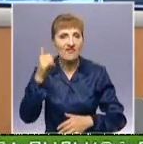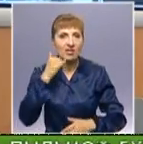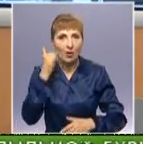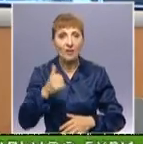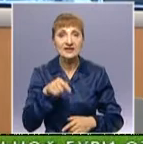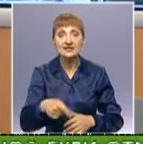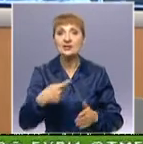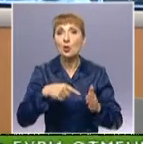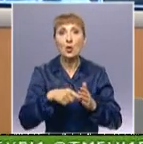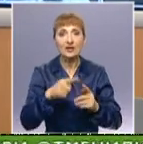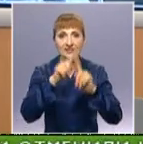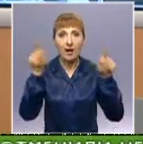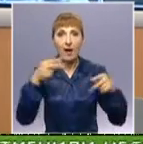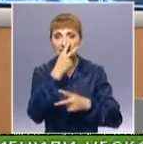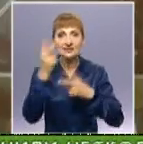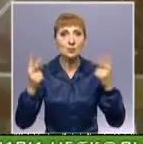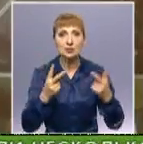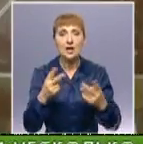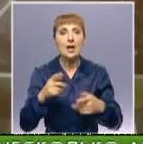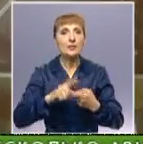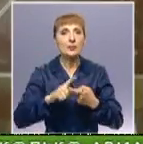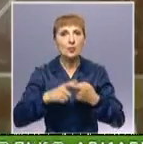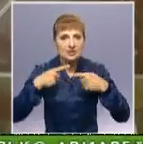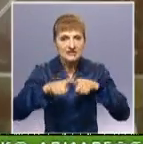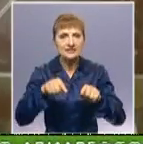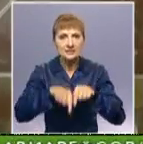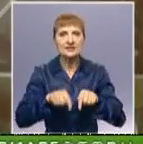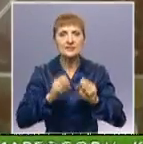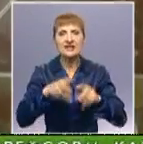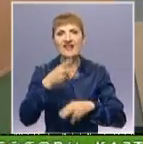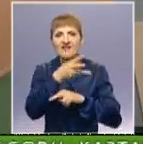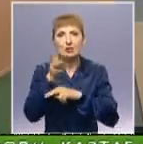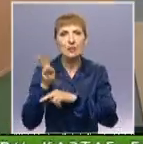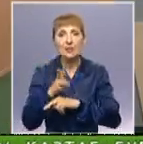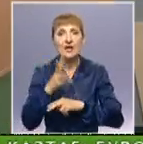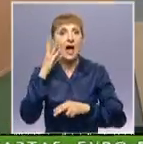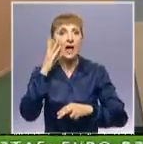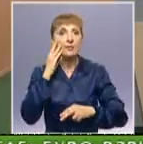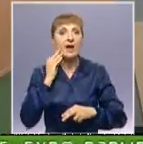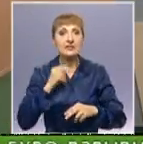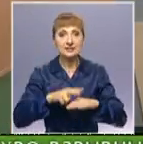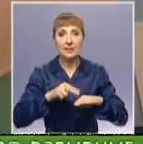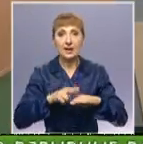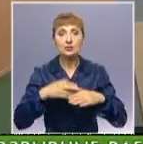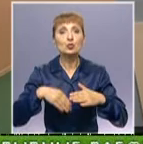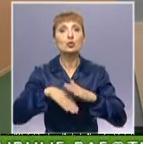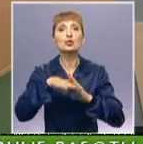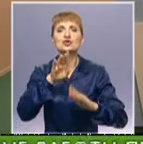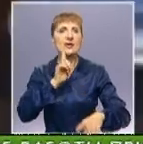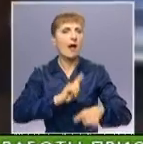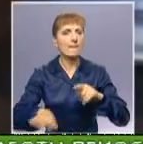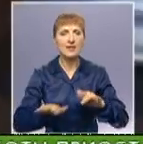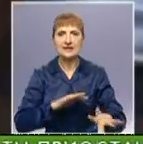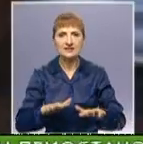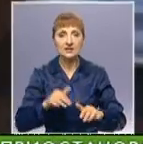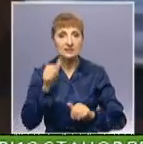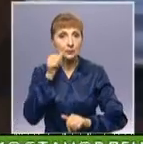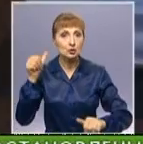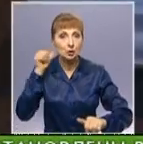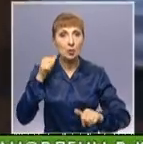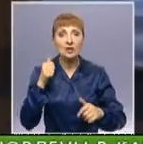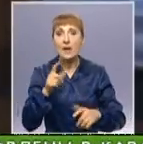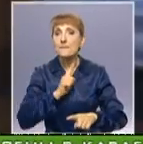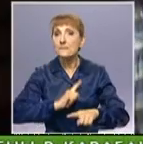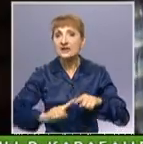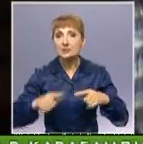Здесь город как на ладони. При помощи интеллектуальной начинки системы видеонаблюдения у алматинских стражей порядка улучшилась оперативность. Только за прошлый год по